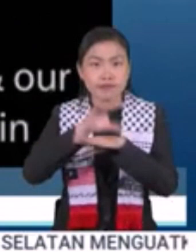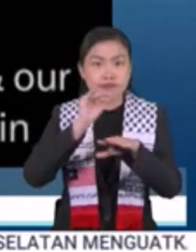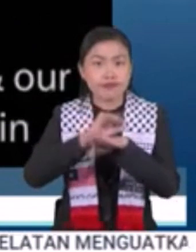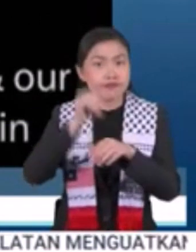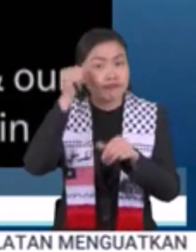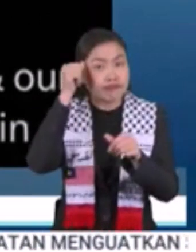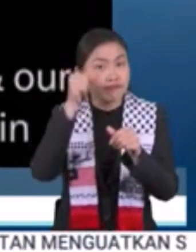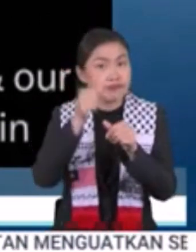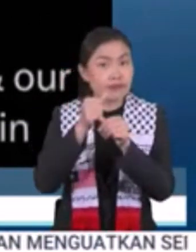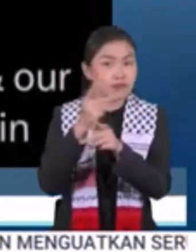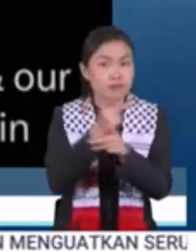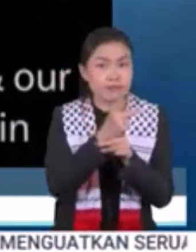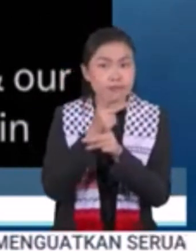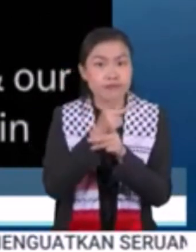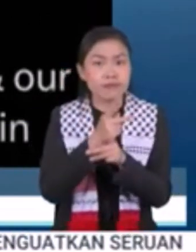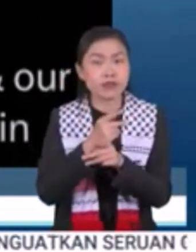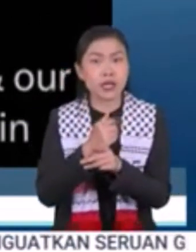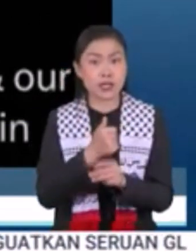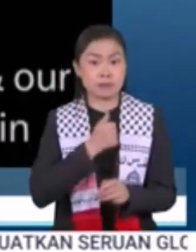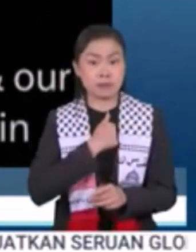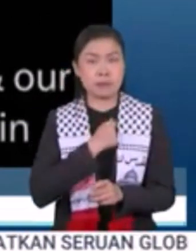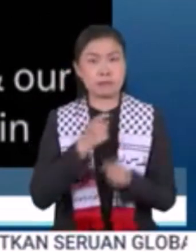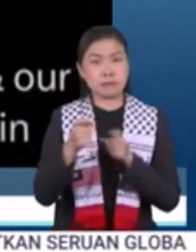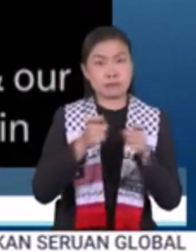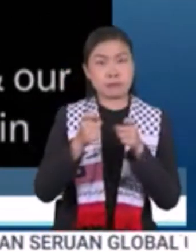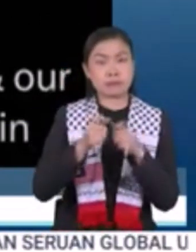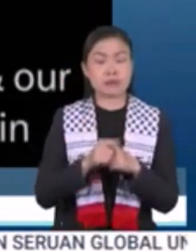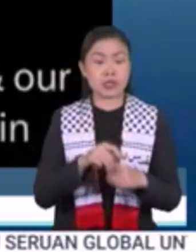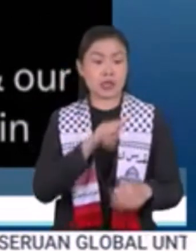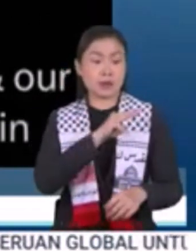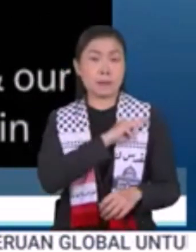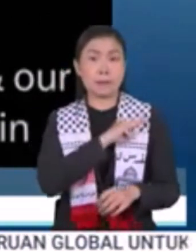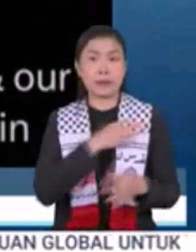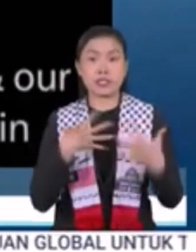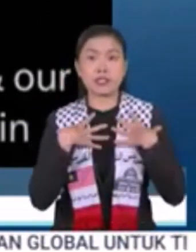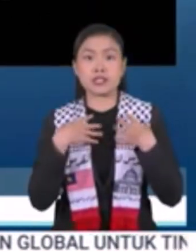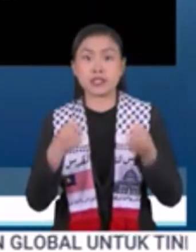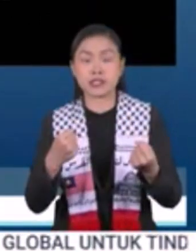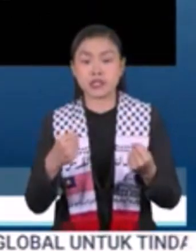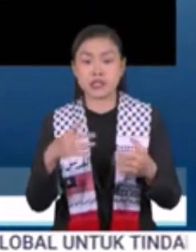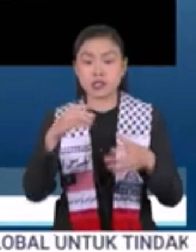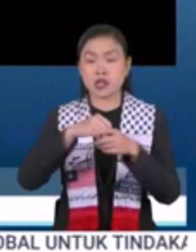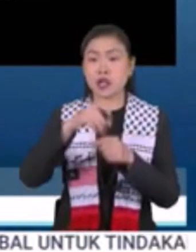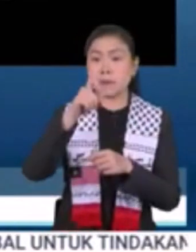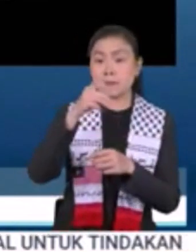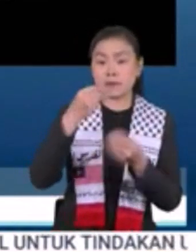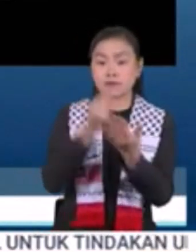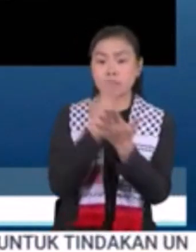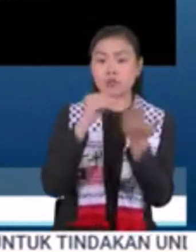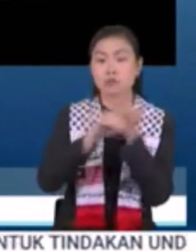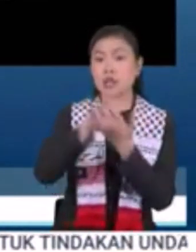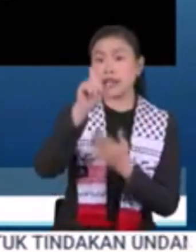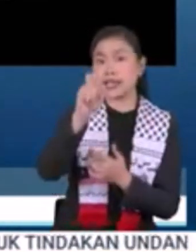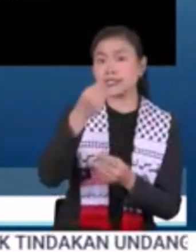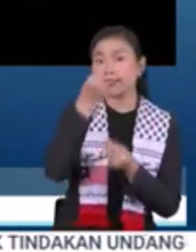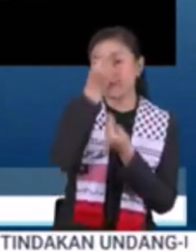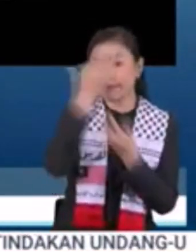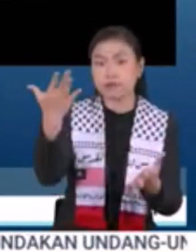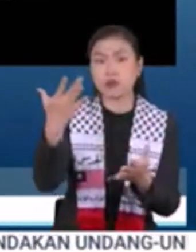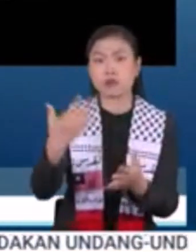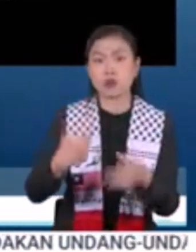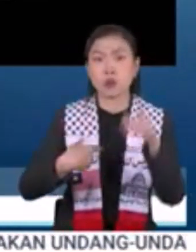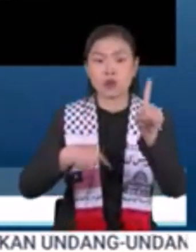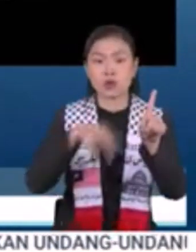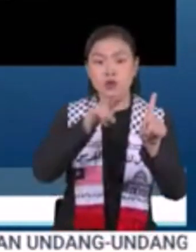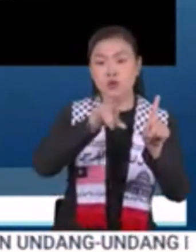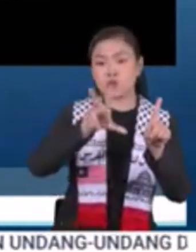sentiasa mengamalkan kawalan kendiri. Menteri Kesihatan Datuk Seri Dr. Zulkifli Ahmad dalam laman X memaklumkan 1,230